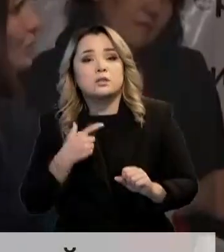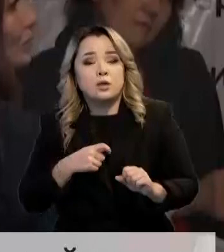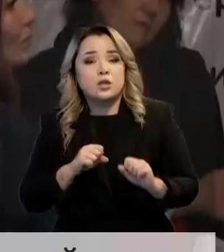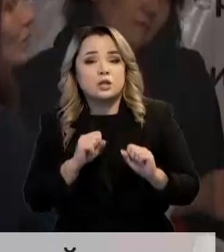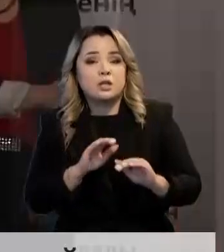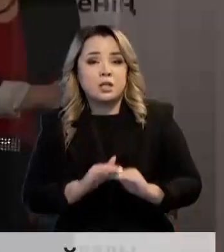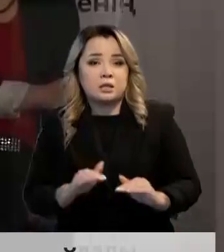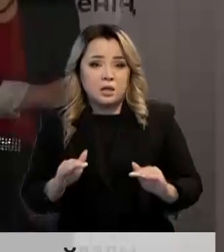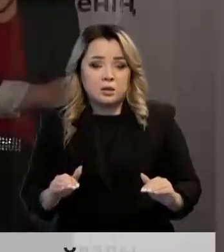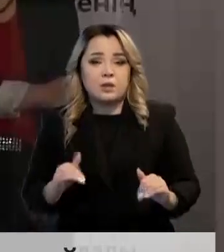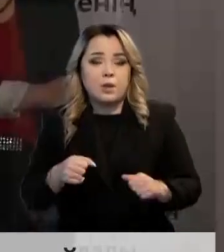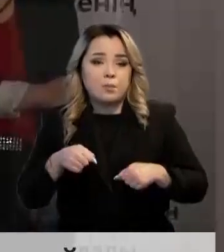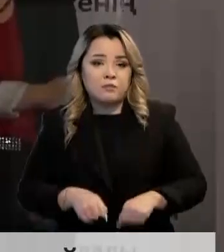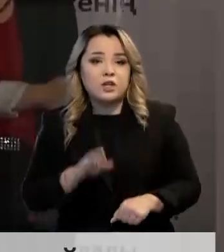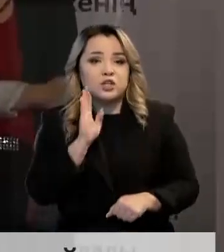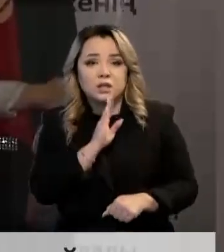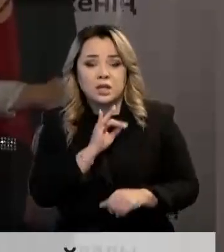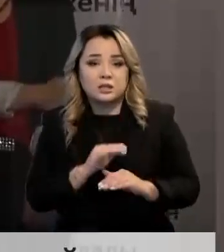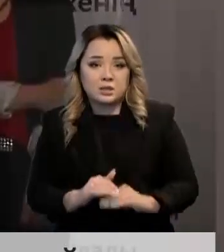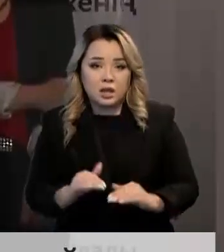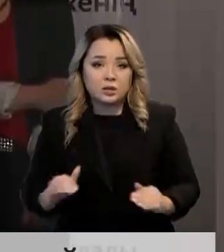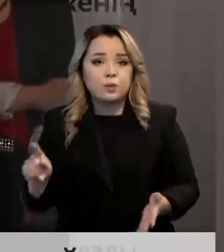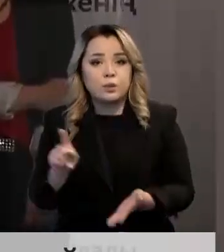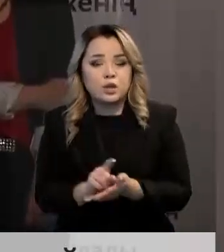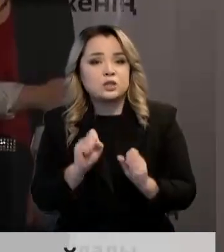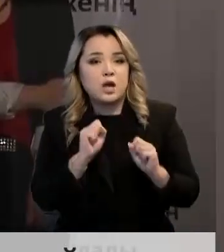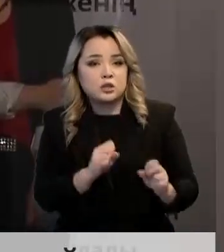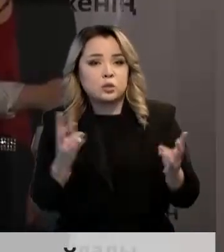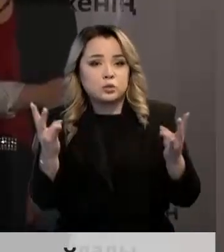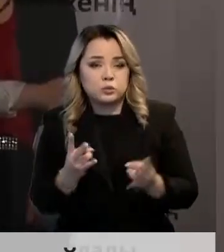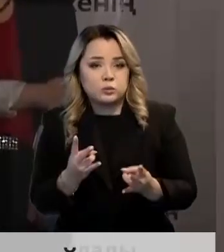себя и защищая своих детей. Права женщины, детей должны быть защищены.